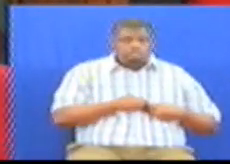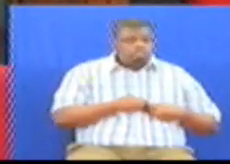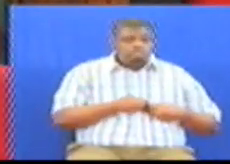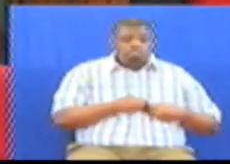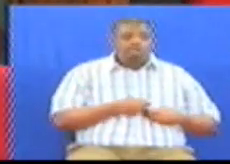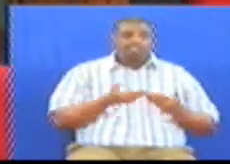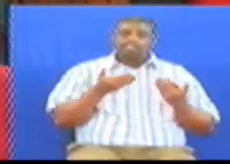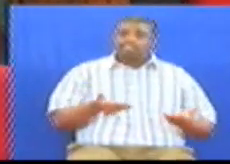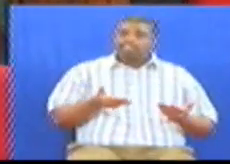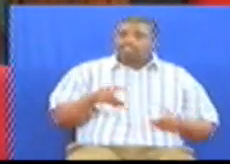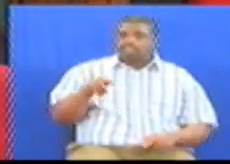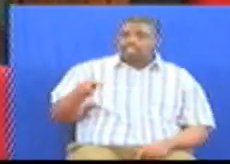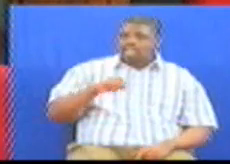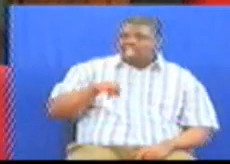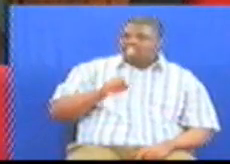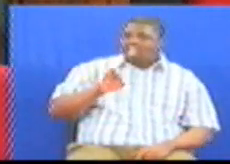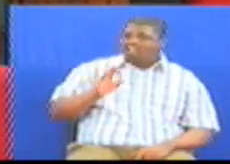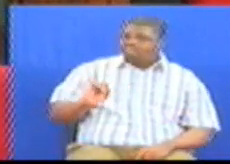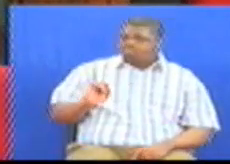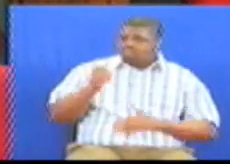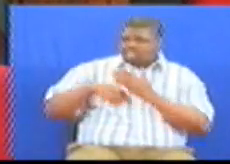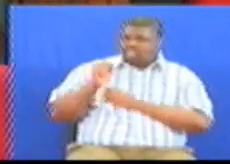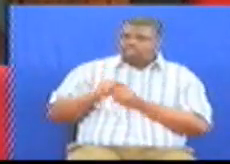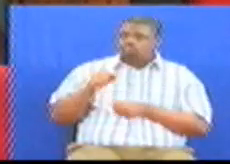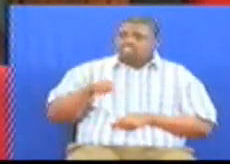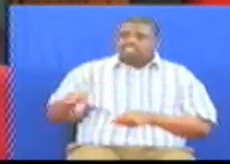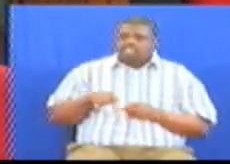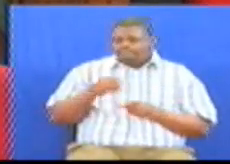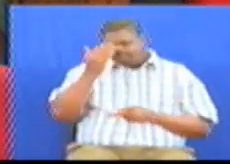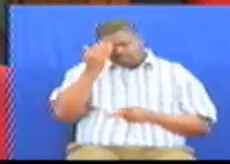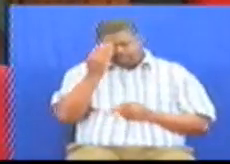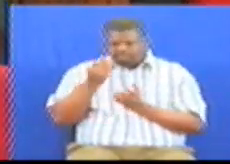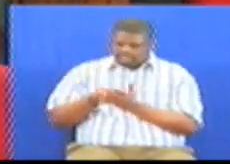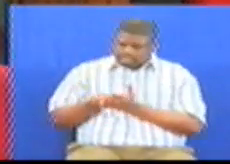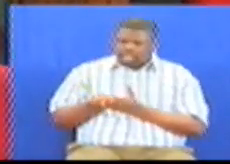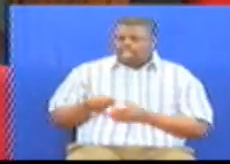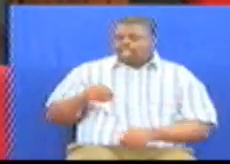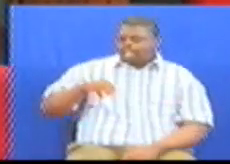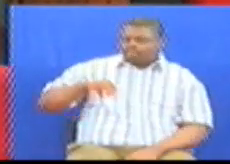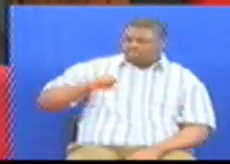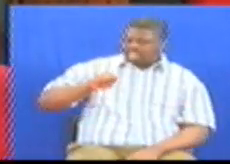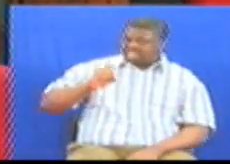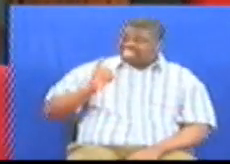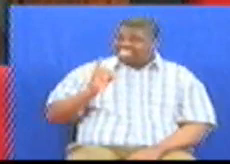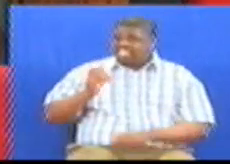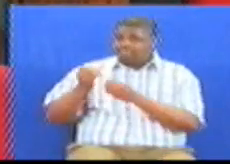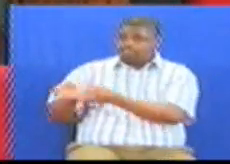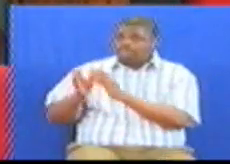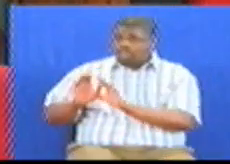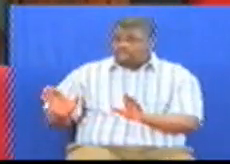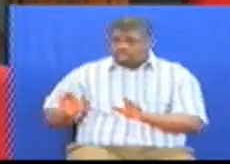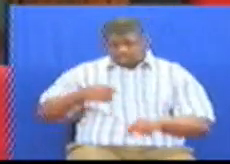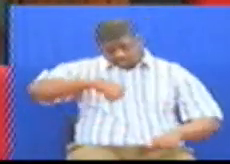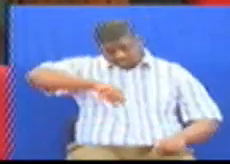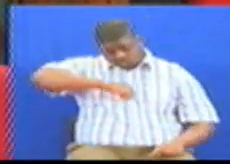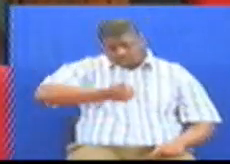Sasa nikuombe sana Mheshimiwa Jafo katika hili. Najua tulishapeleka fedha MSD. Kwa mfano kituo cha Msange sisi wenyewe ndio